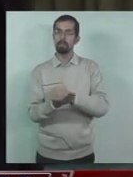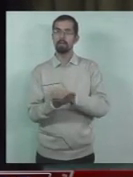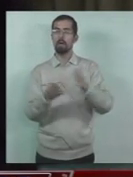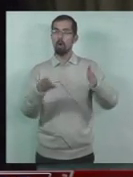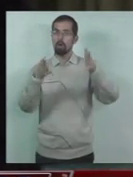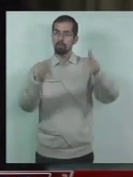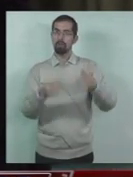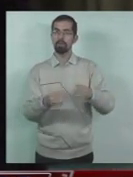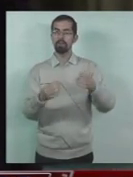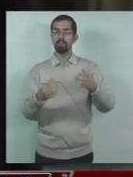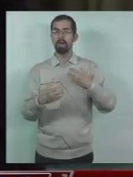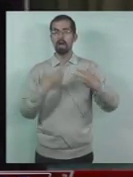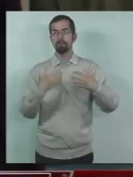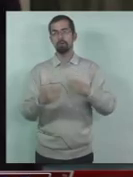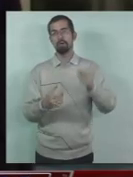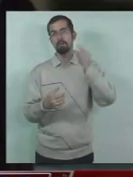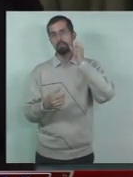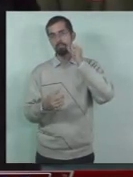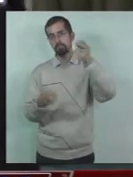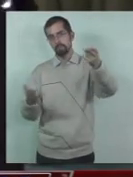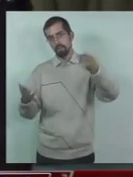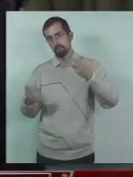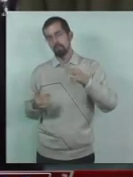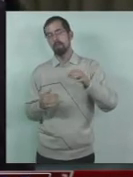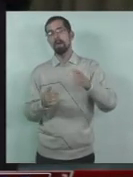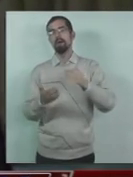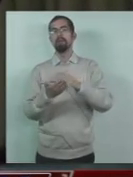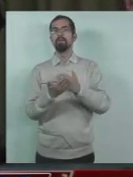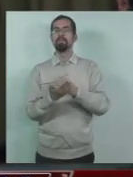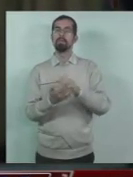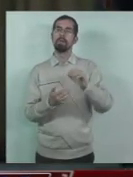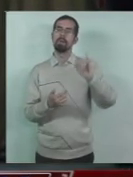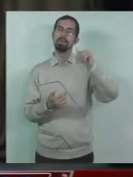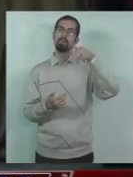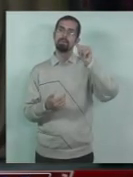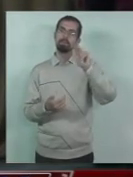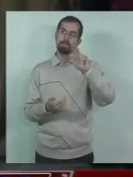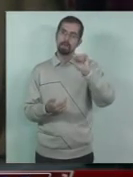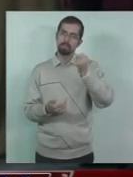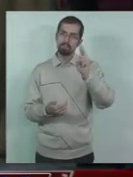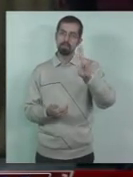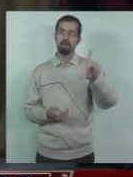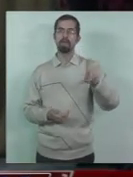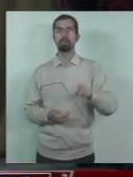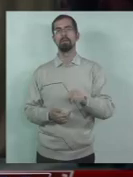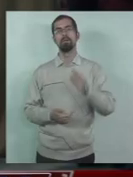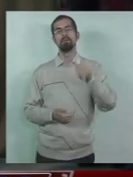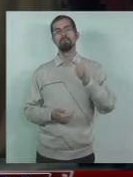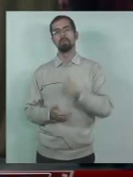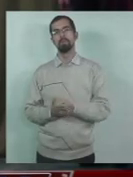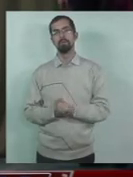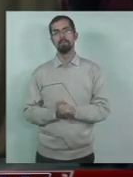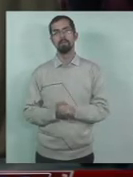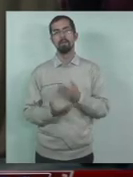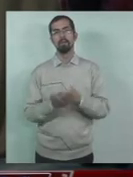ora 19, actorii teatrului Alexandru Davila din Pitești vor interpreta piesa Titanic Vals de Tudor Mușatescu. Joi,